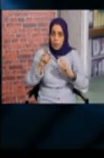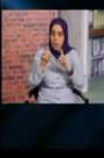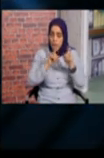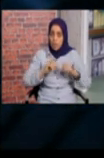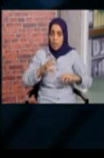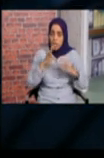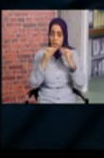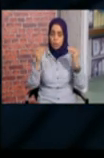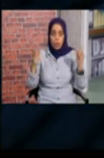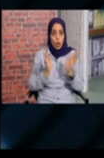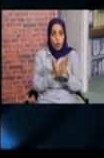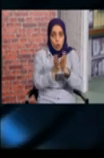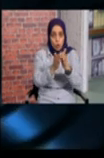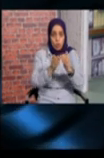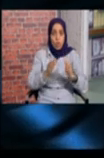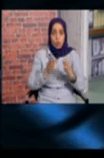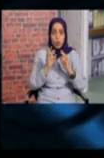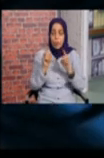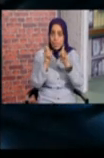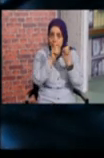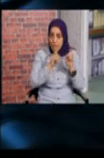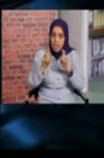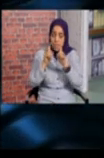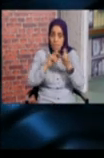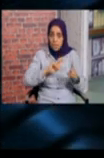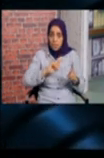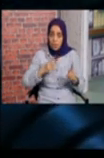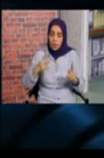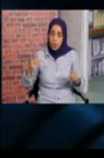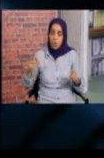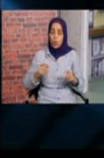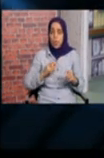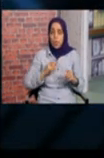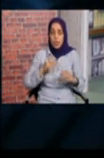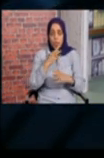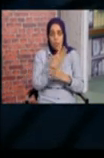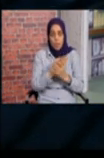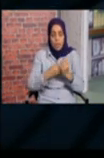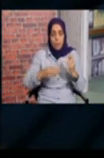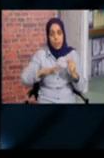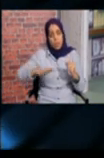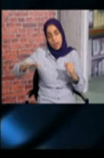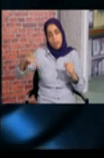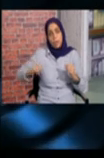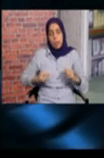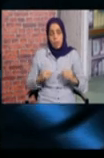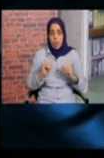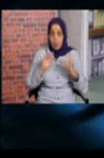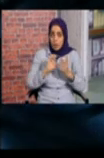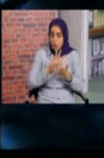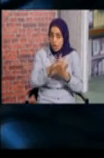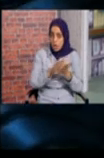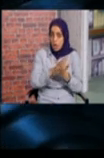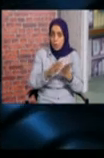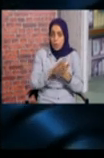كتير من الاسر بيبقى عندهم بعض الاستفسارات حوالين تغير سلوك احد الابناء، بدا يظهر عليه اعراض مختلفه، بدا